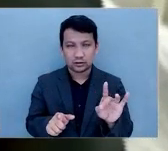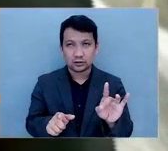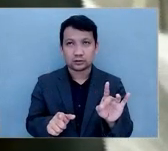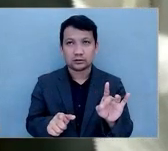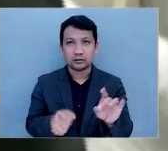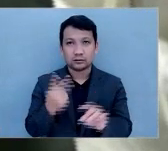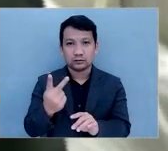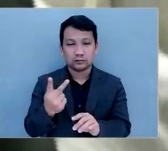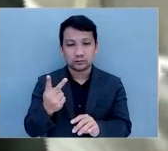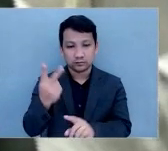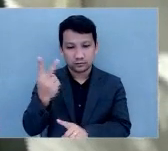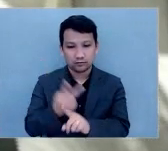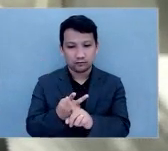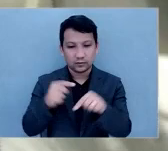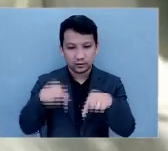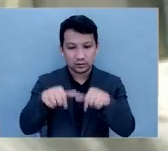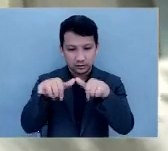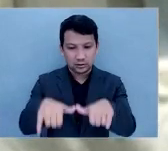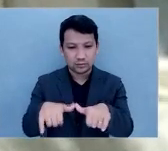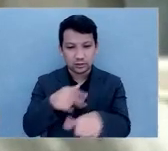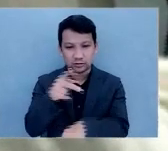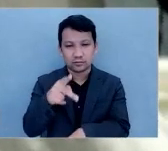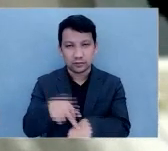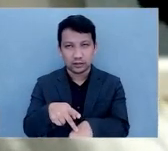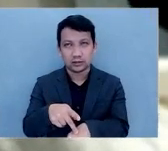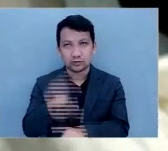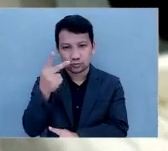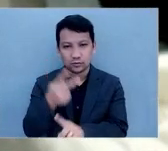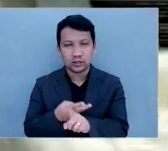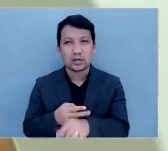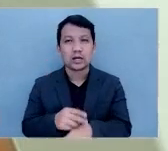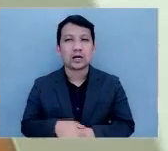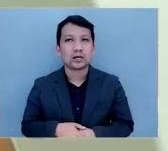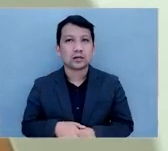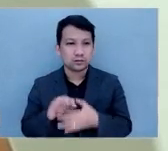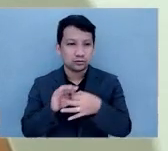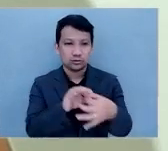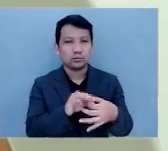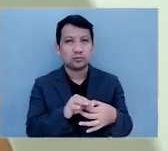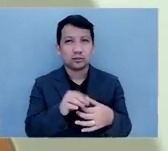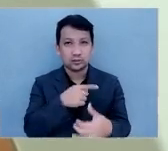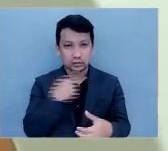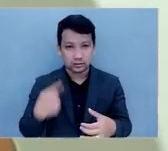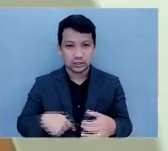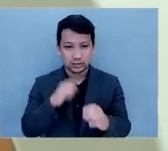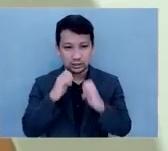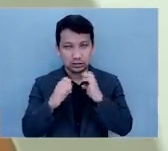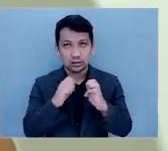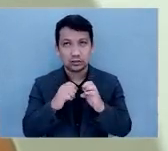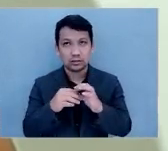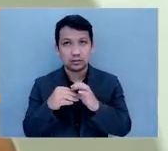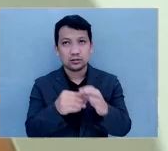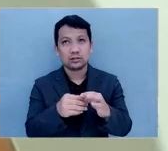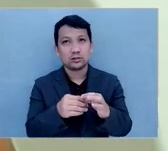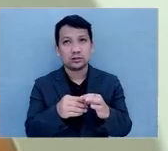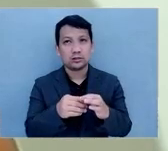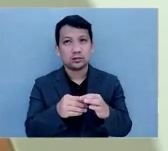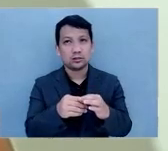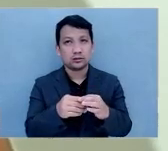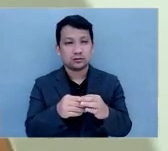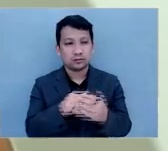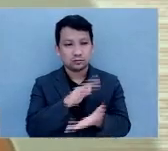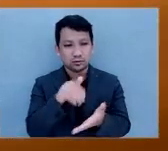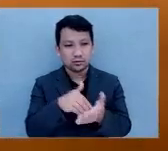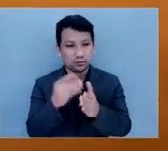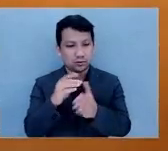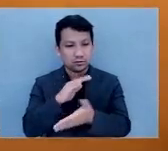dalawang buwan pa lang daw na nandito sa Pilipinas we are coating with the Chinese Embassy for Uh for their shelter and Uh processing of